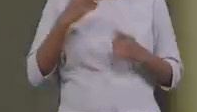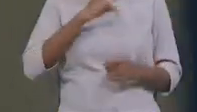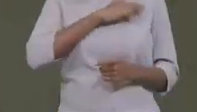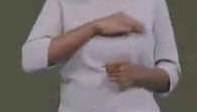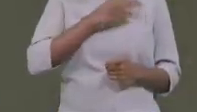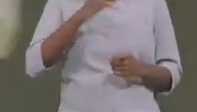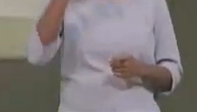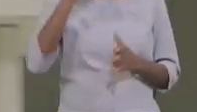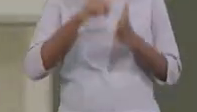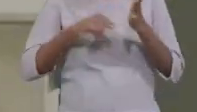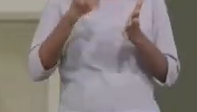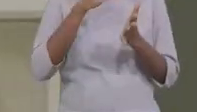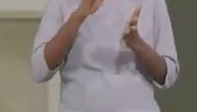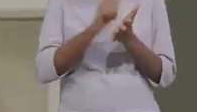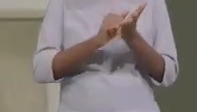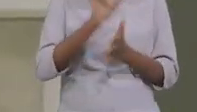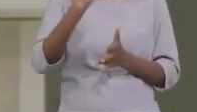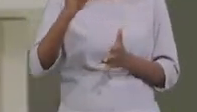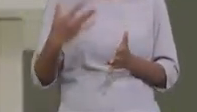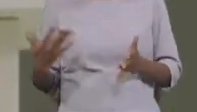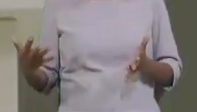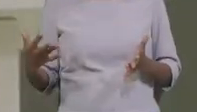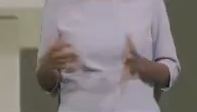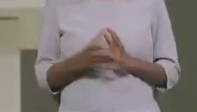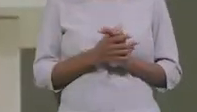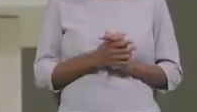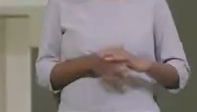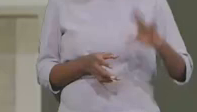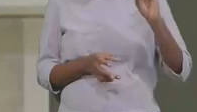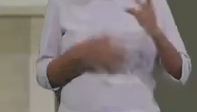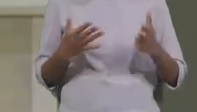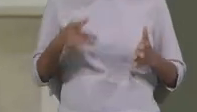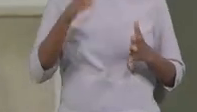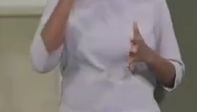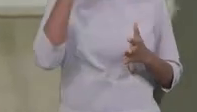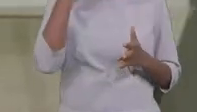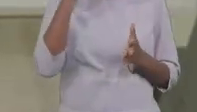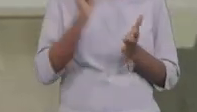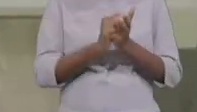pour les ministres de Dieu. Quelles sont ces sept choses? Les sept choses.